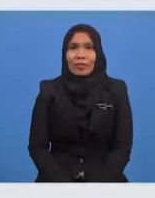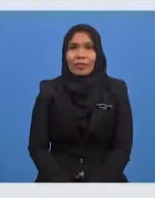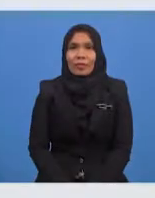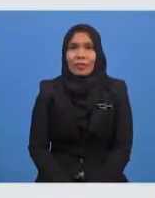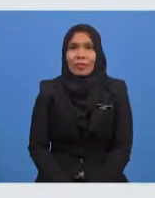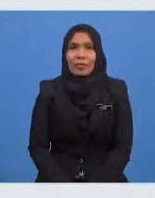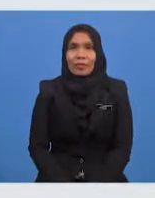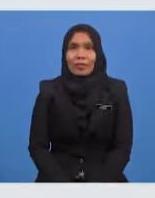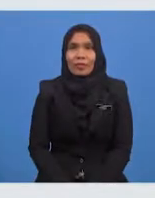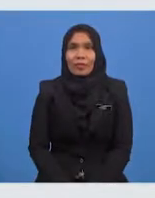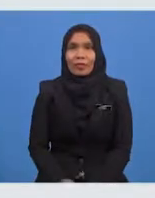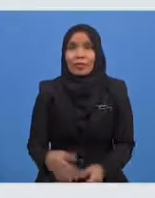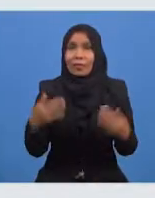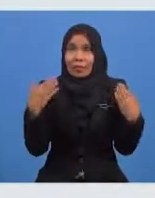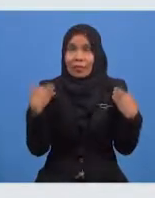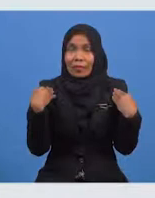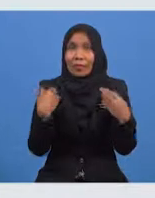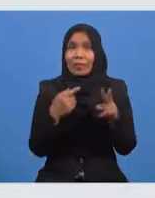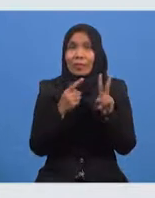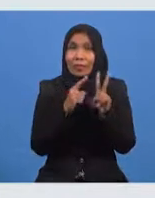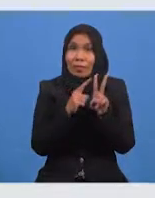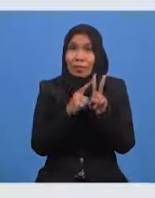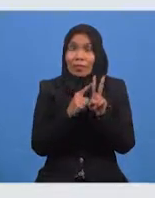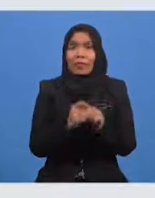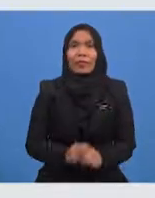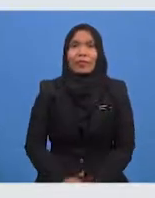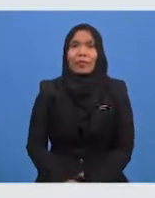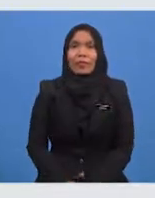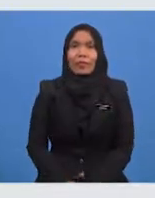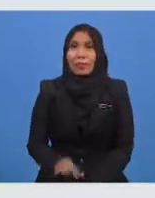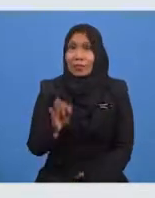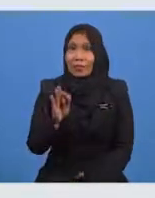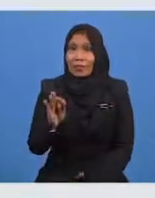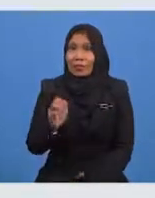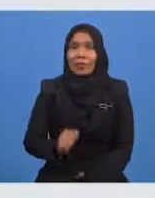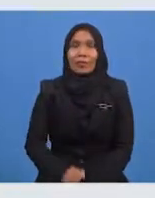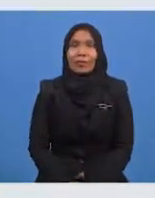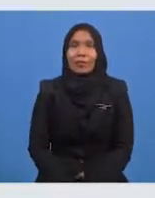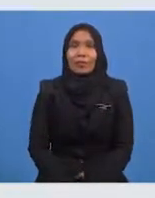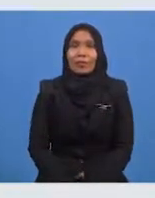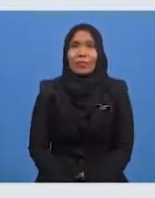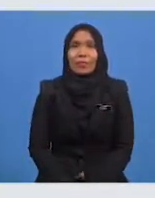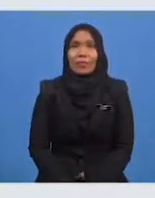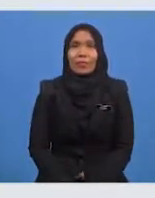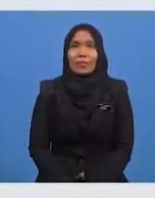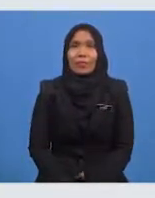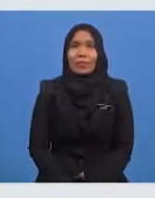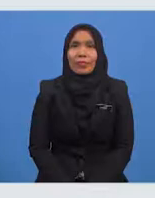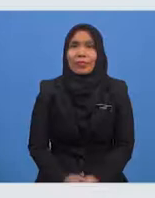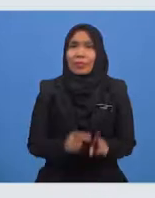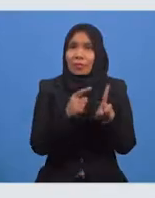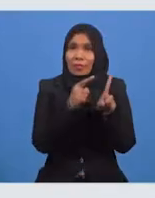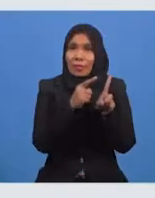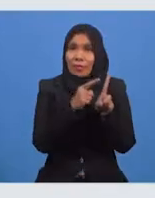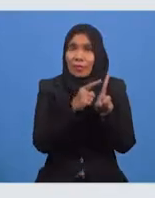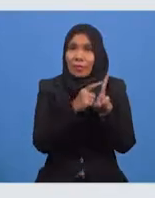terdapat dua jenis faktor yang mempengaruhi persekitaran perniagaan, di mana dua jenis faktor berkenaan, satu adalah